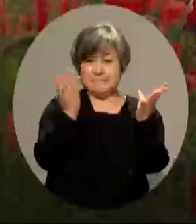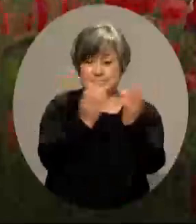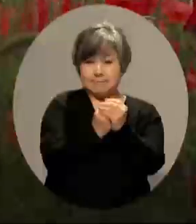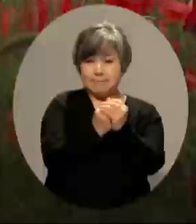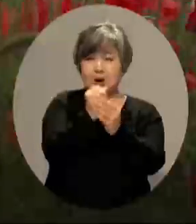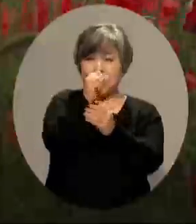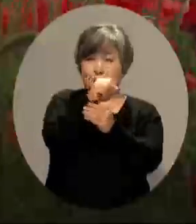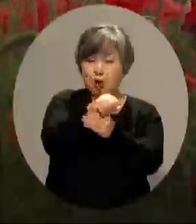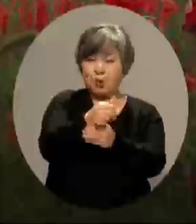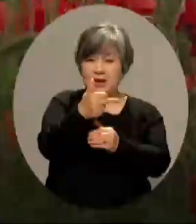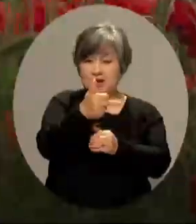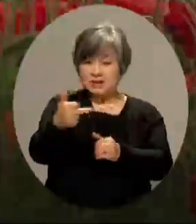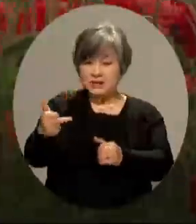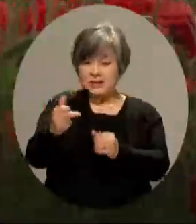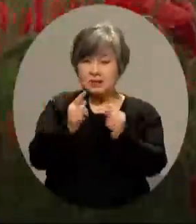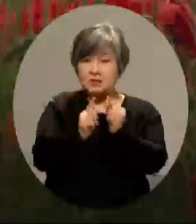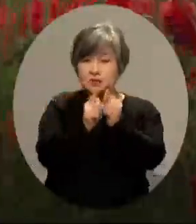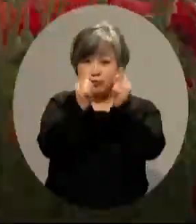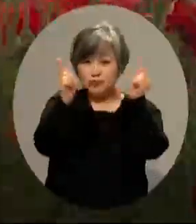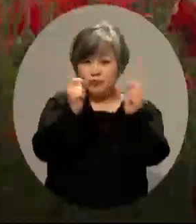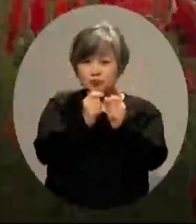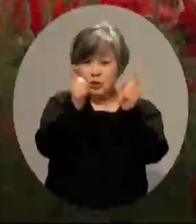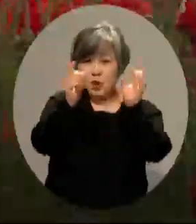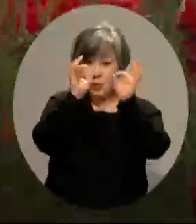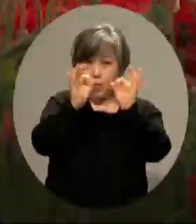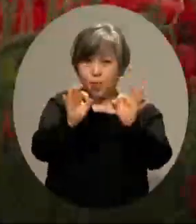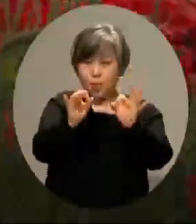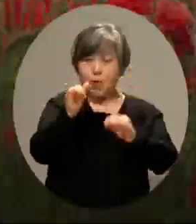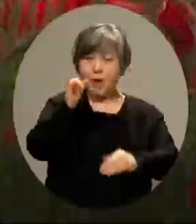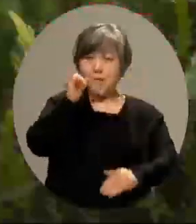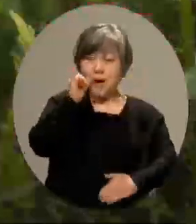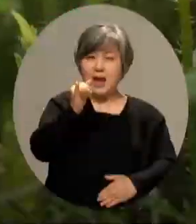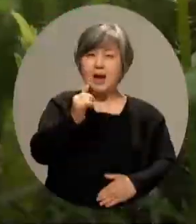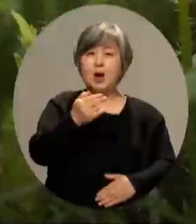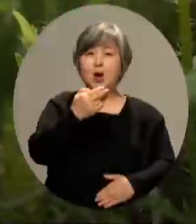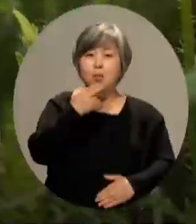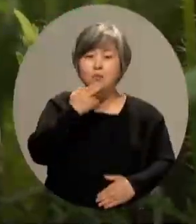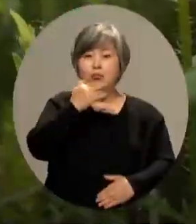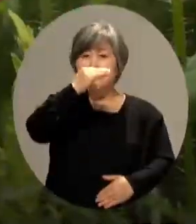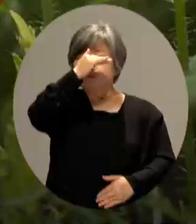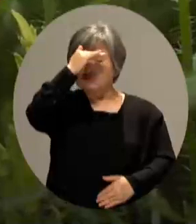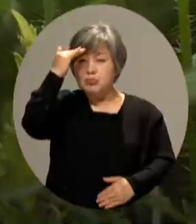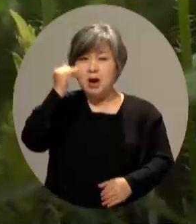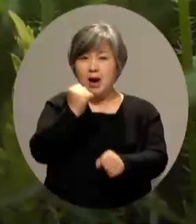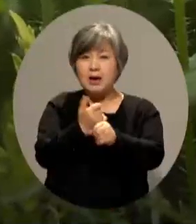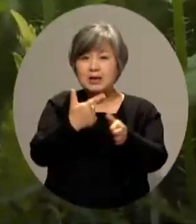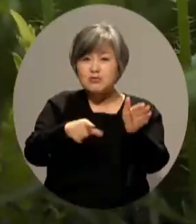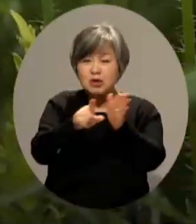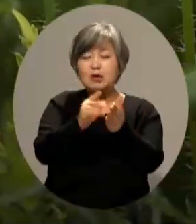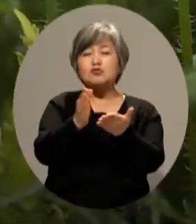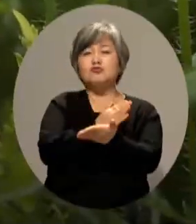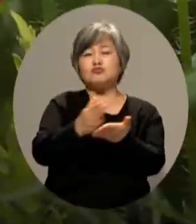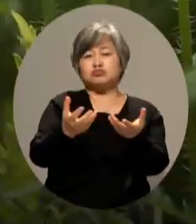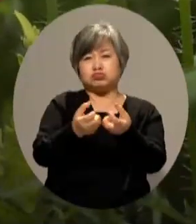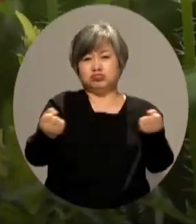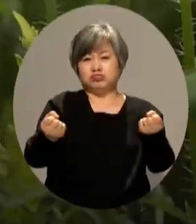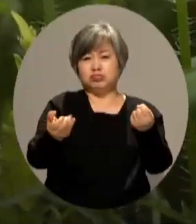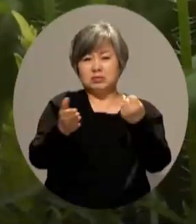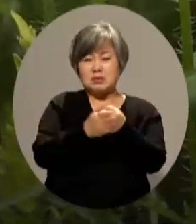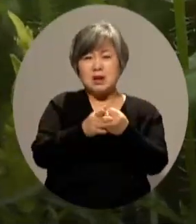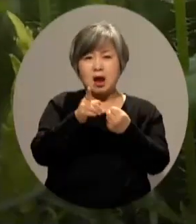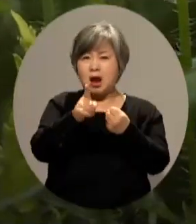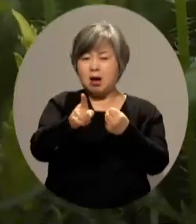열매 크기, 줄기의 잔털 등을 보고 마약 성분이 없는 관상용 양귀비와 구분하지만 신경 쓰는